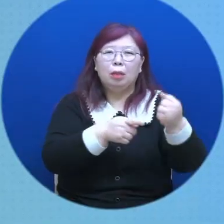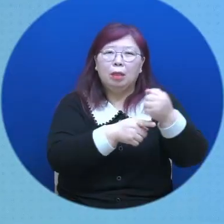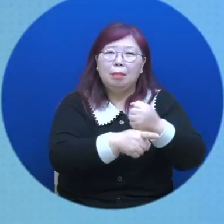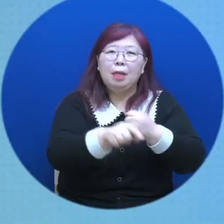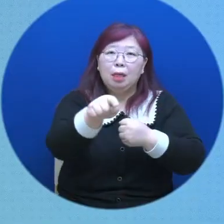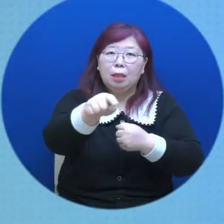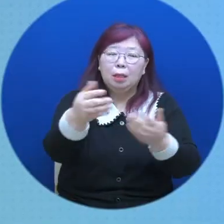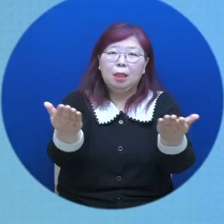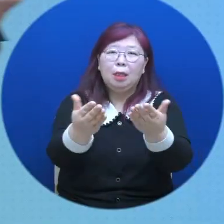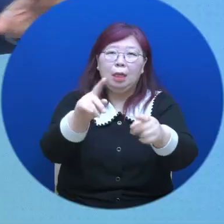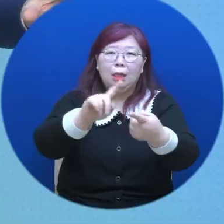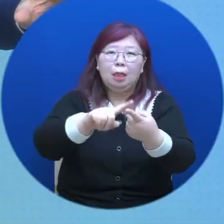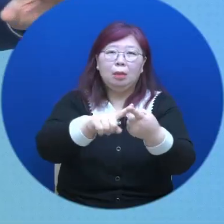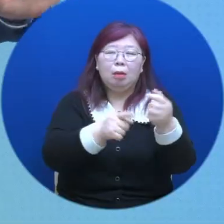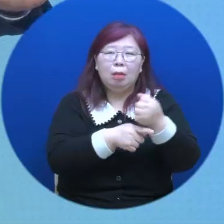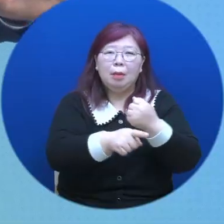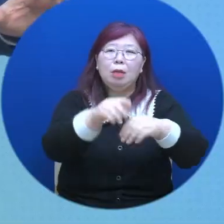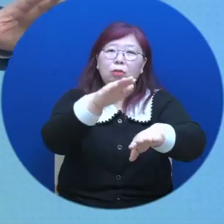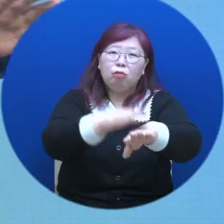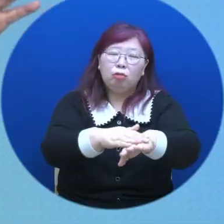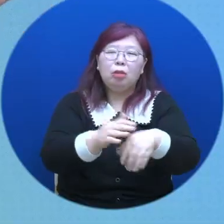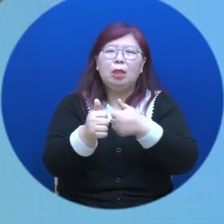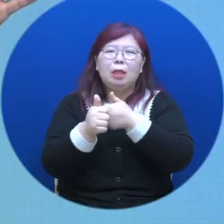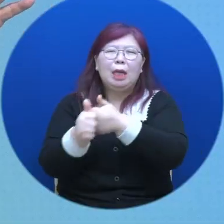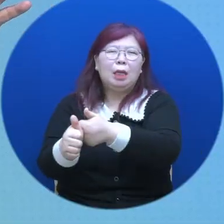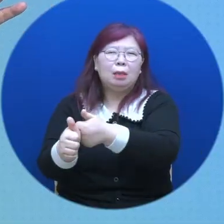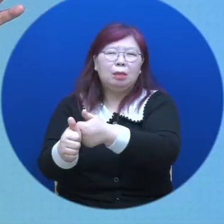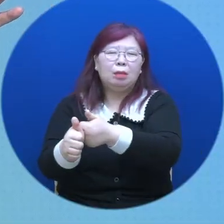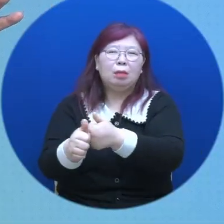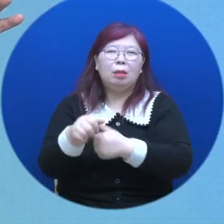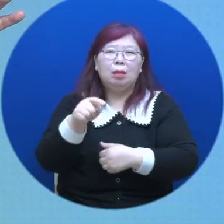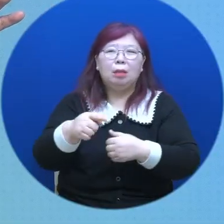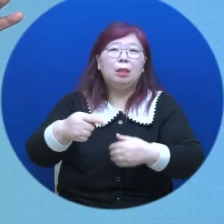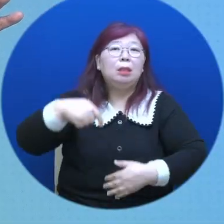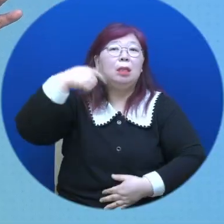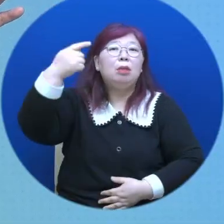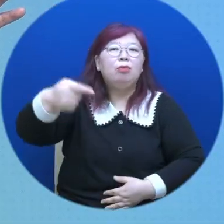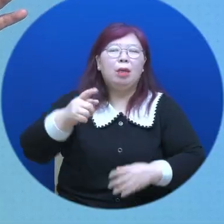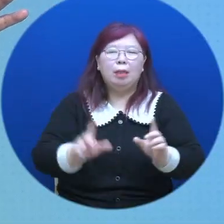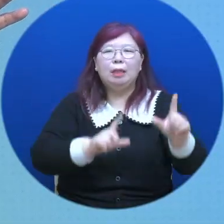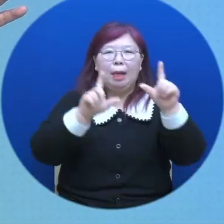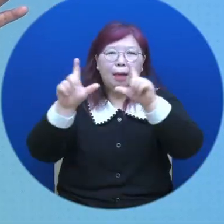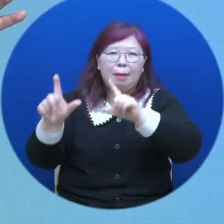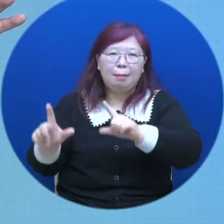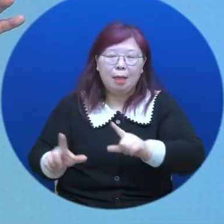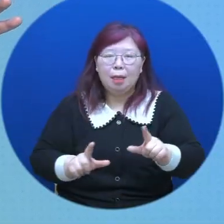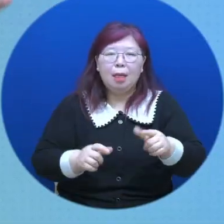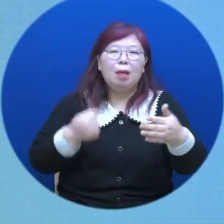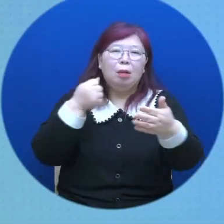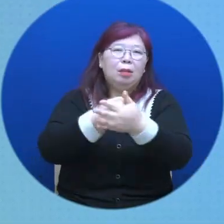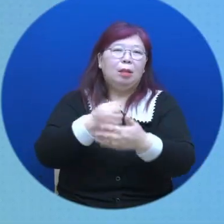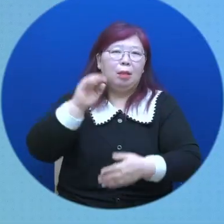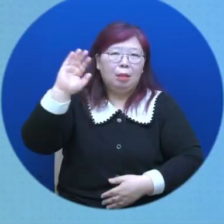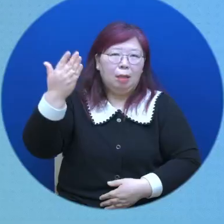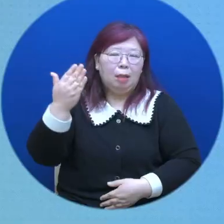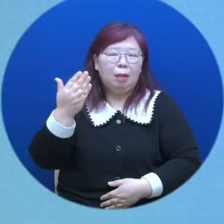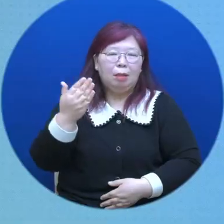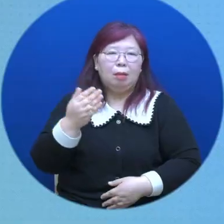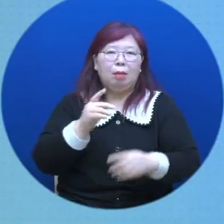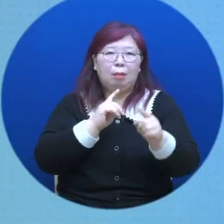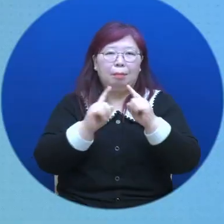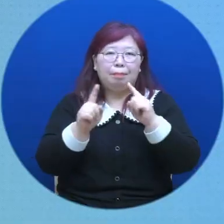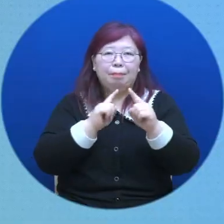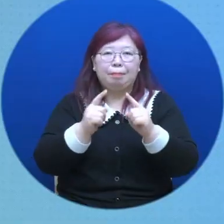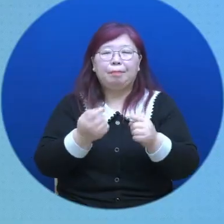의미를 부여하느냐 이에 따라서 그 이후의 삶이 좌우된다는 것을 말씀해